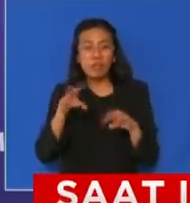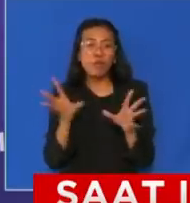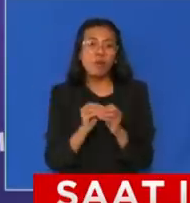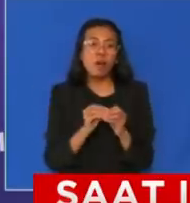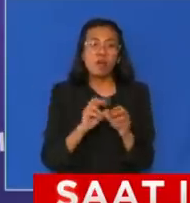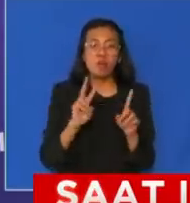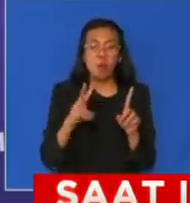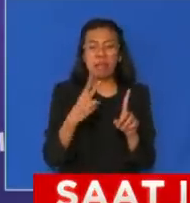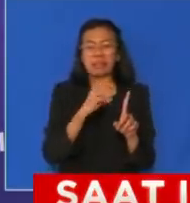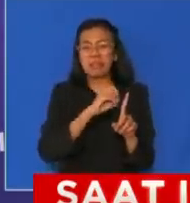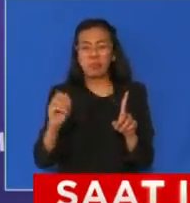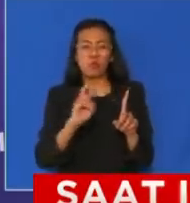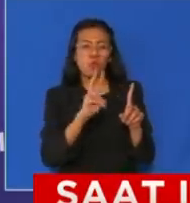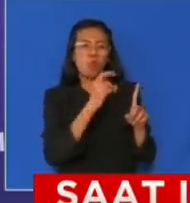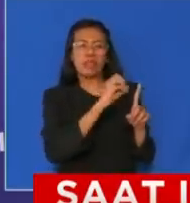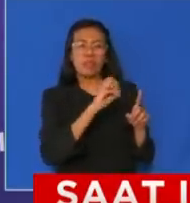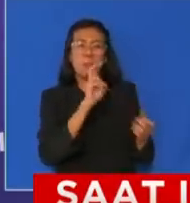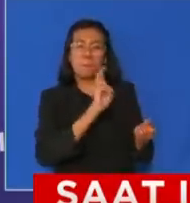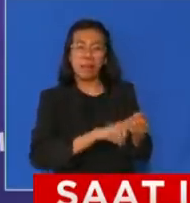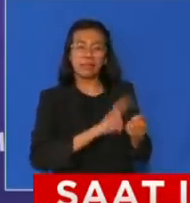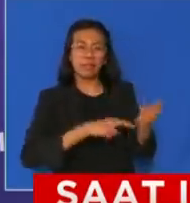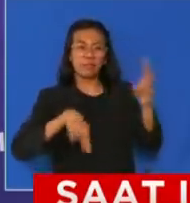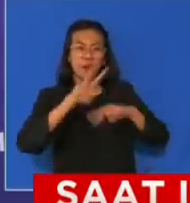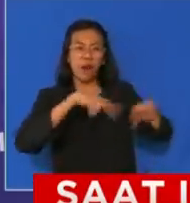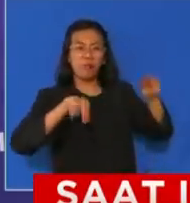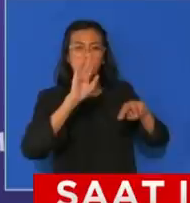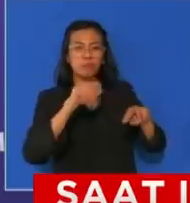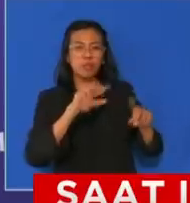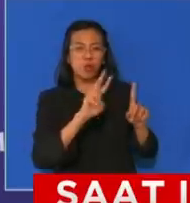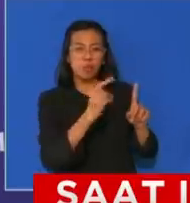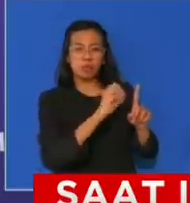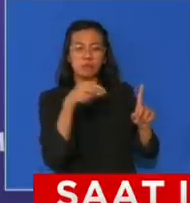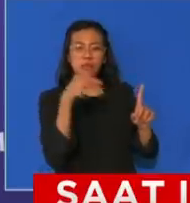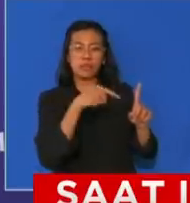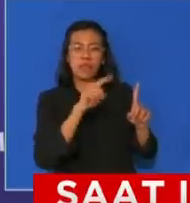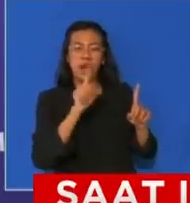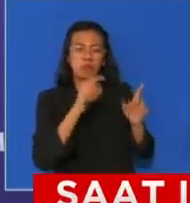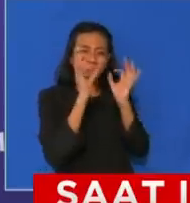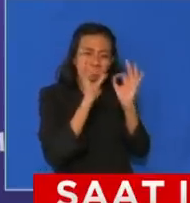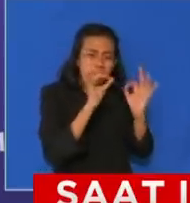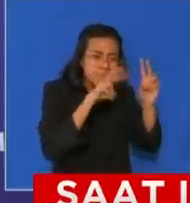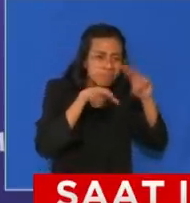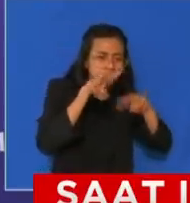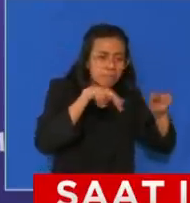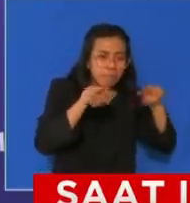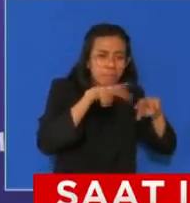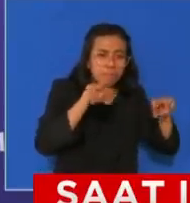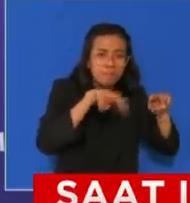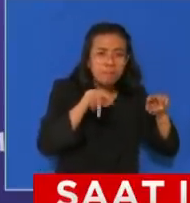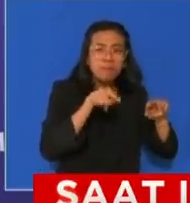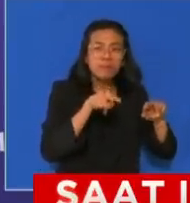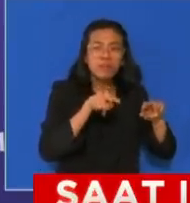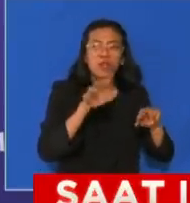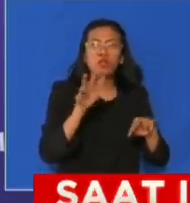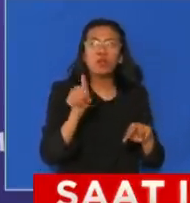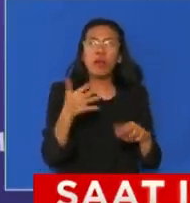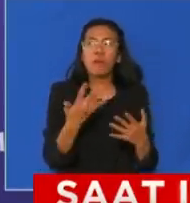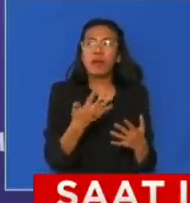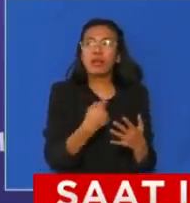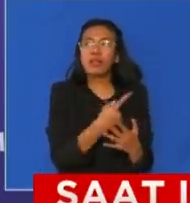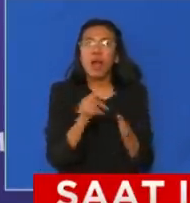berharap bahwa 12000 lebih PDB ini betul-betul dalam pengawasan yang ketat untuk kemudian kita